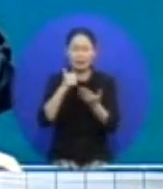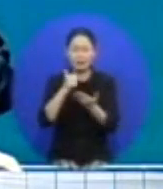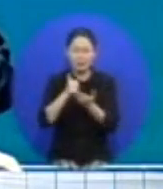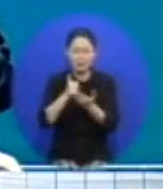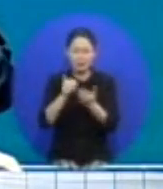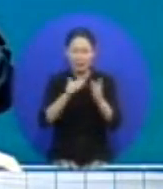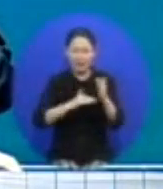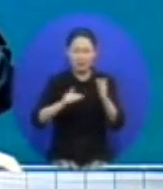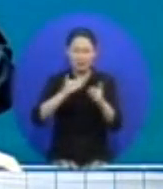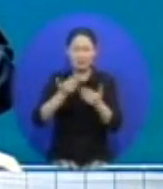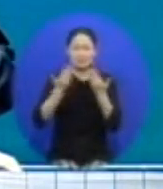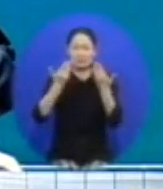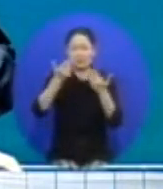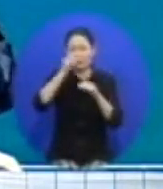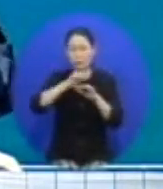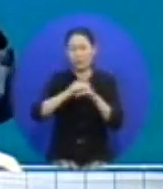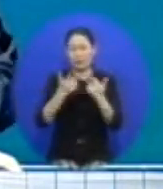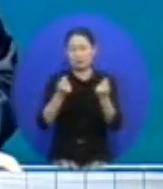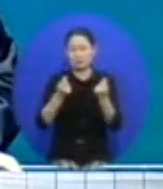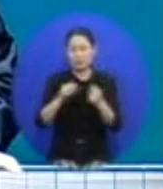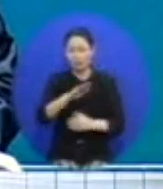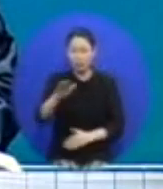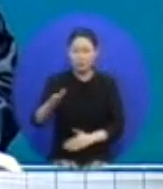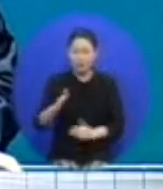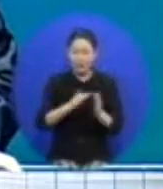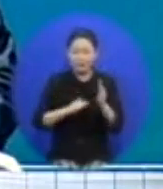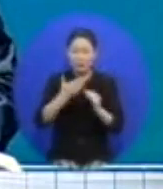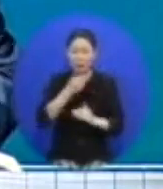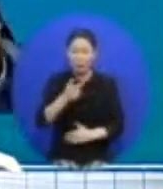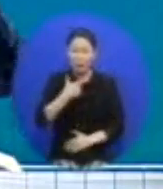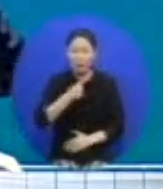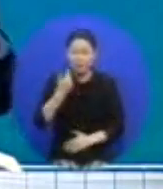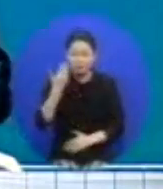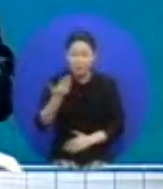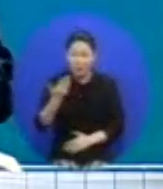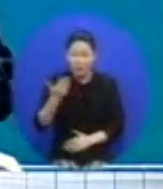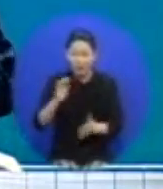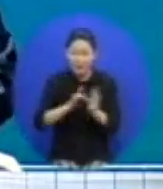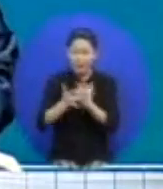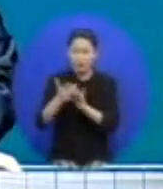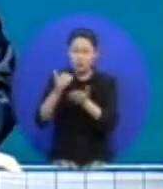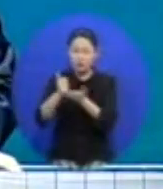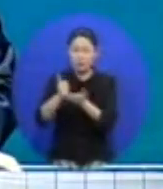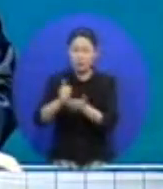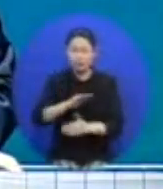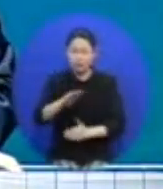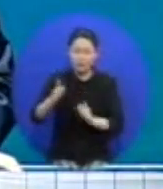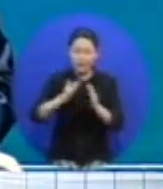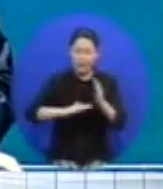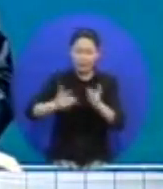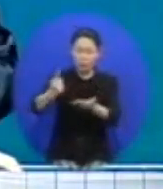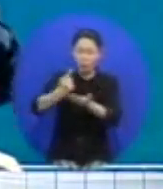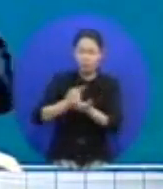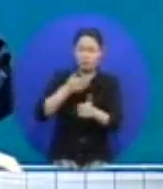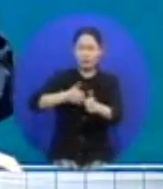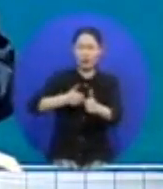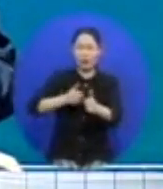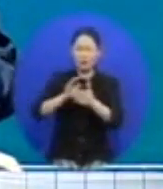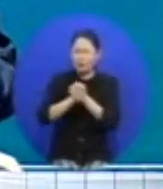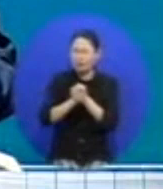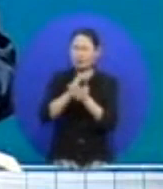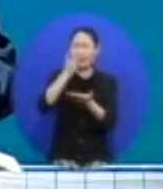여러분 정말 가정의 행복을 원하십니까 예수님 우리 가정에 오세요 이렇게만 기도하지 말고 이제는